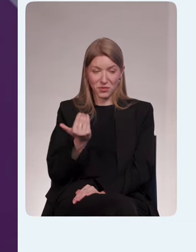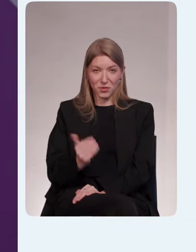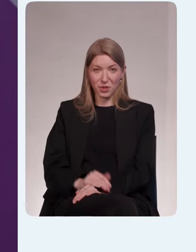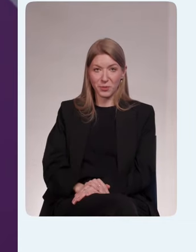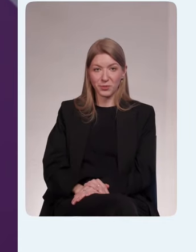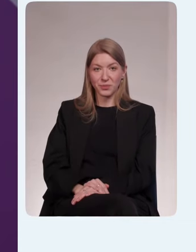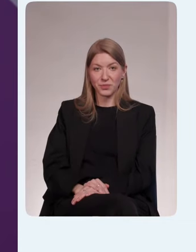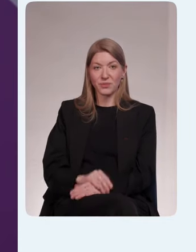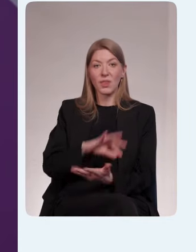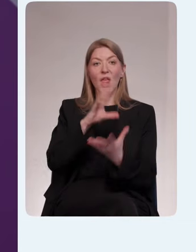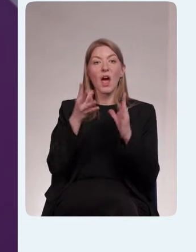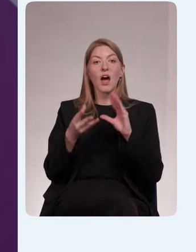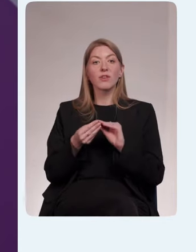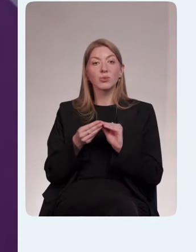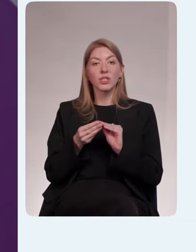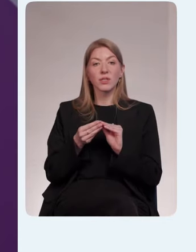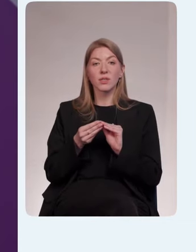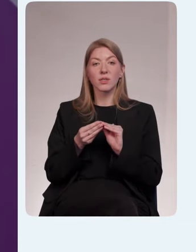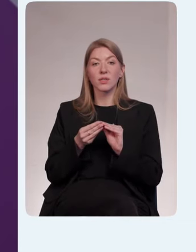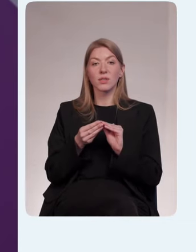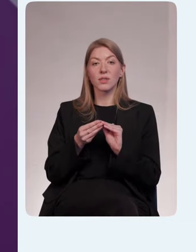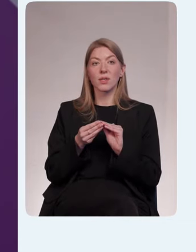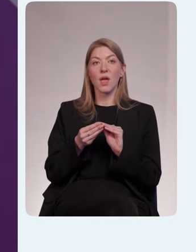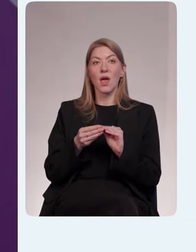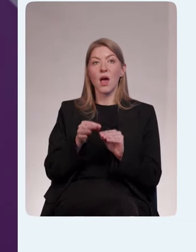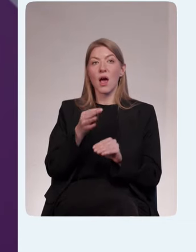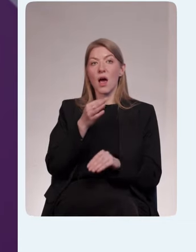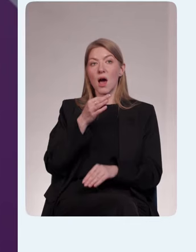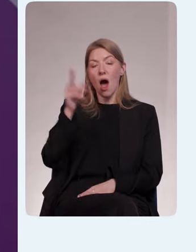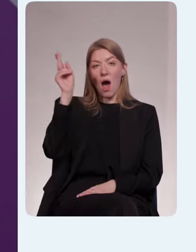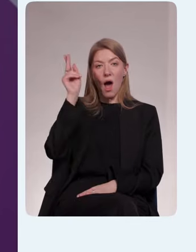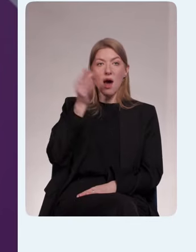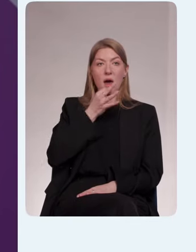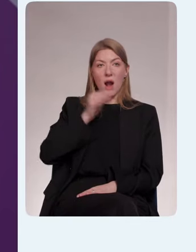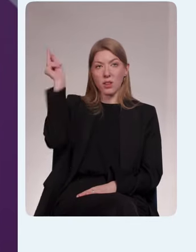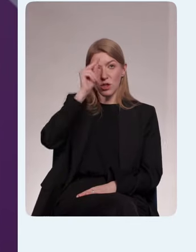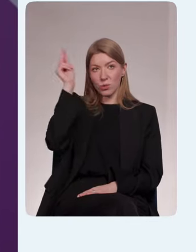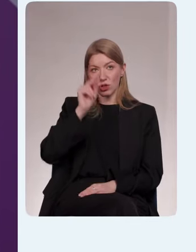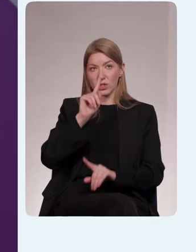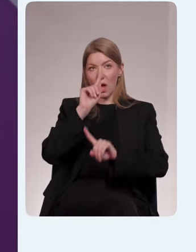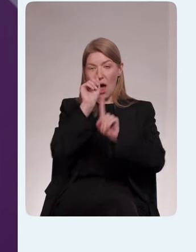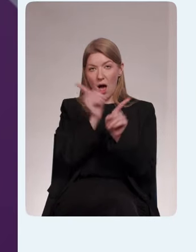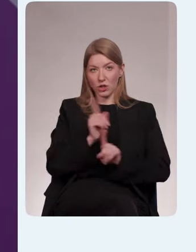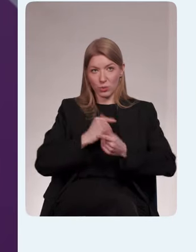Вообще, я очень умела научилась пользоваться своей особенностью в жизненных ситуациях.